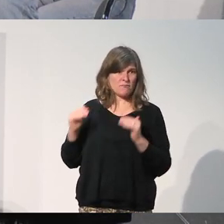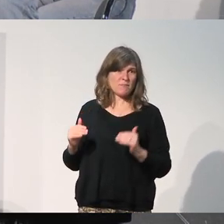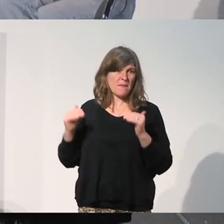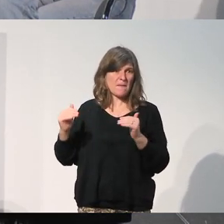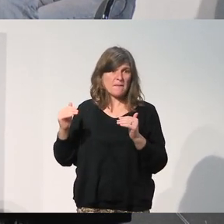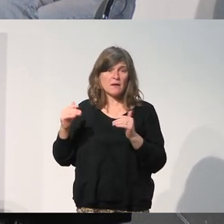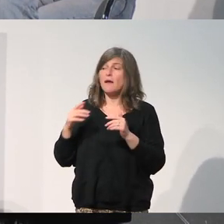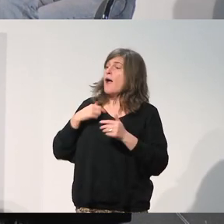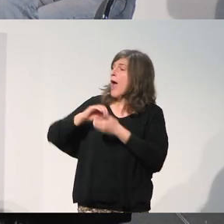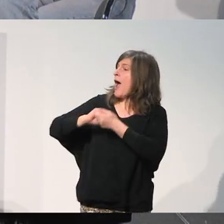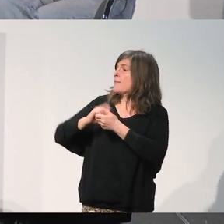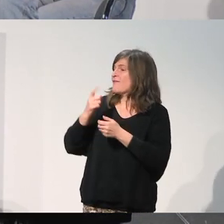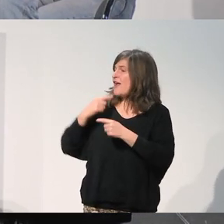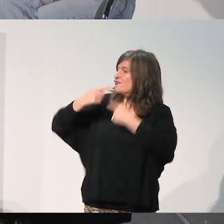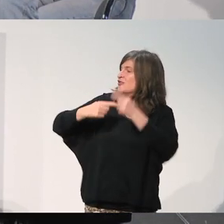celle de Sabil,